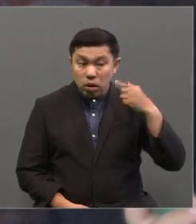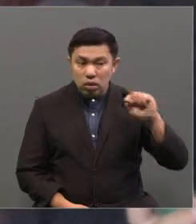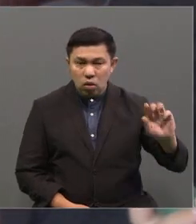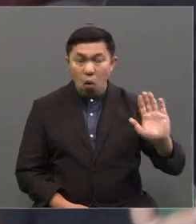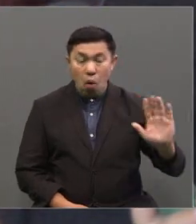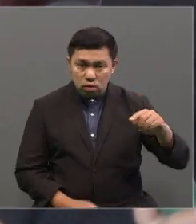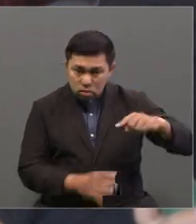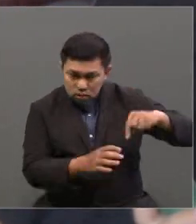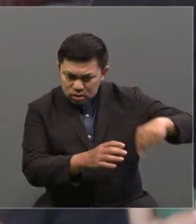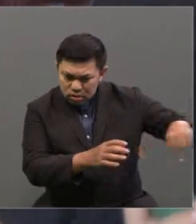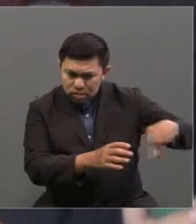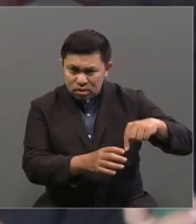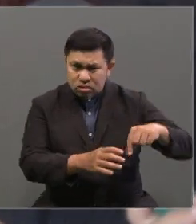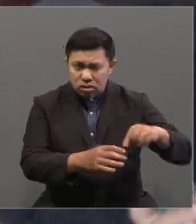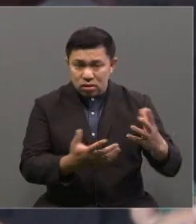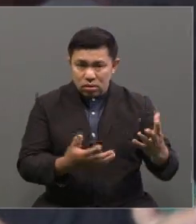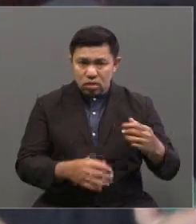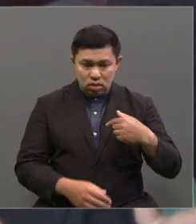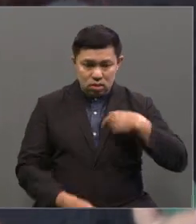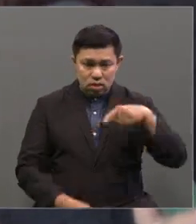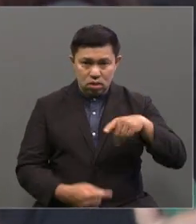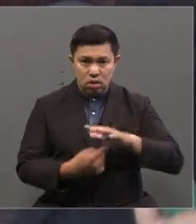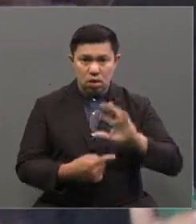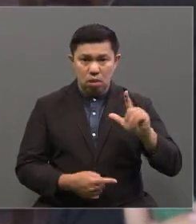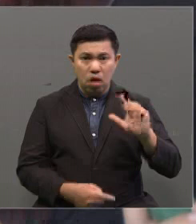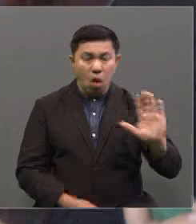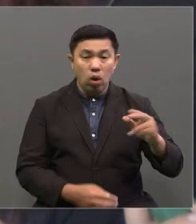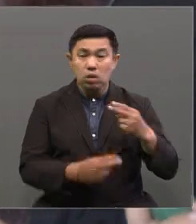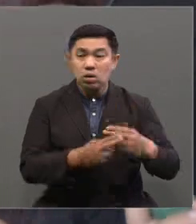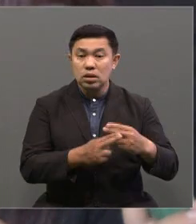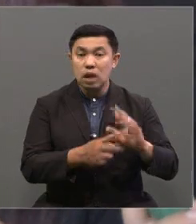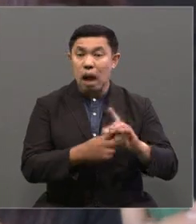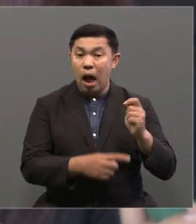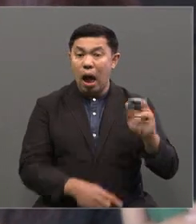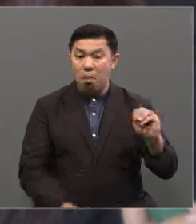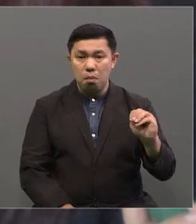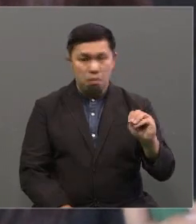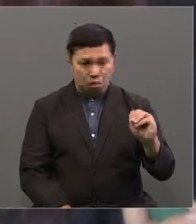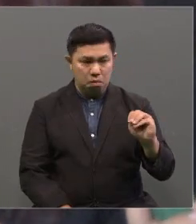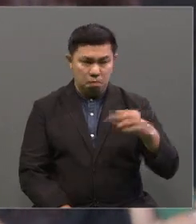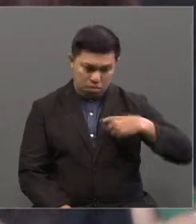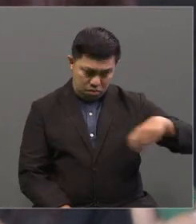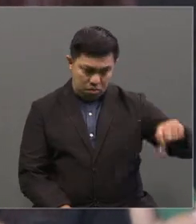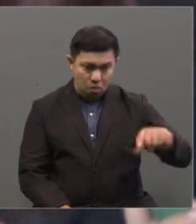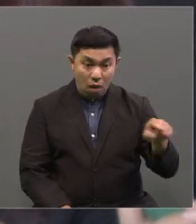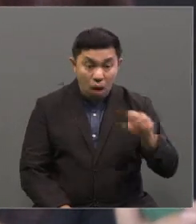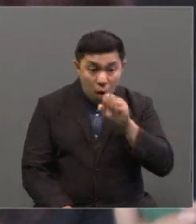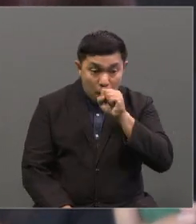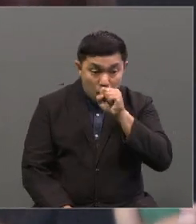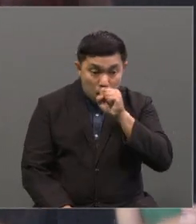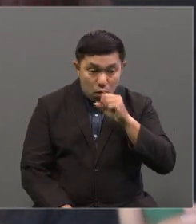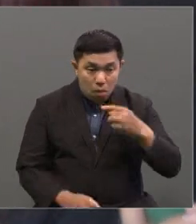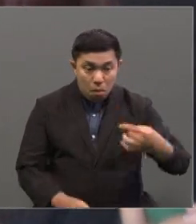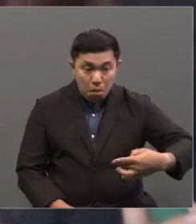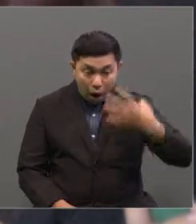ของในคดีในที่นี้หมายถึงพัฒน์ลับของพัฒน์เป็นทนายของแอมคนเดียวเข้าใจปะถ้าความลับตรงนี้หมดไปก็ทำง